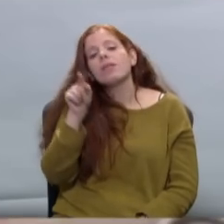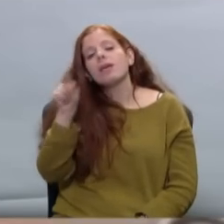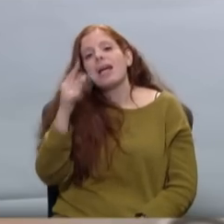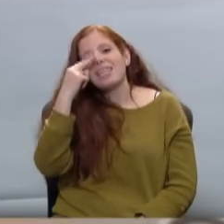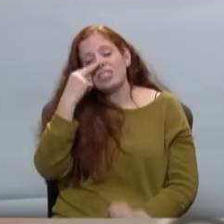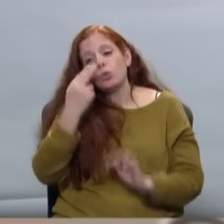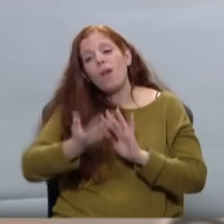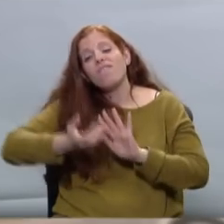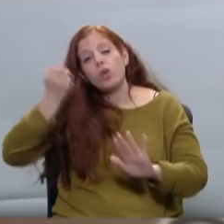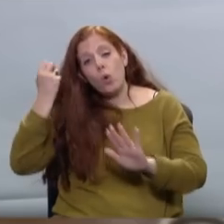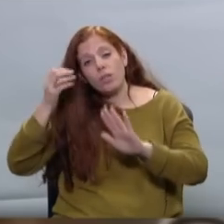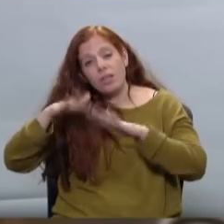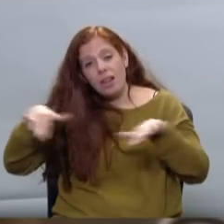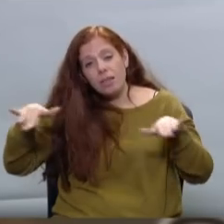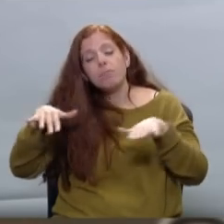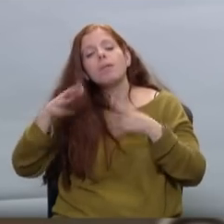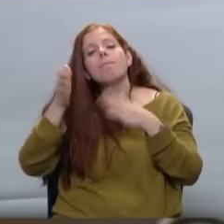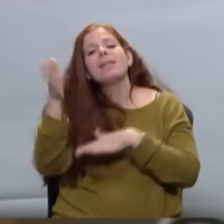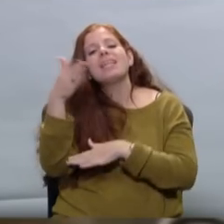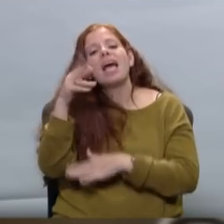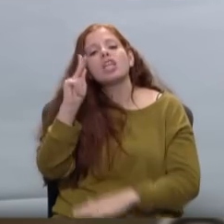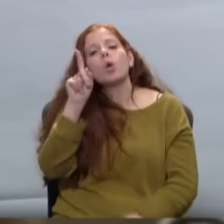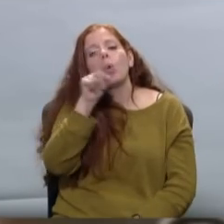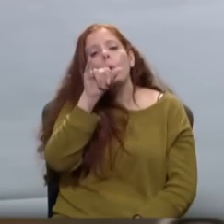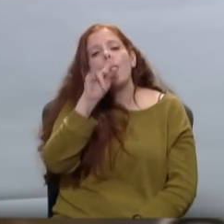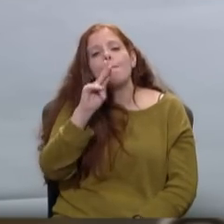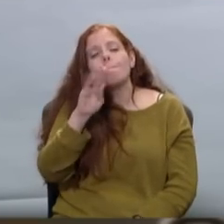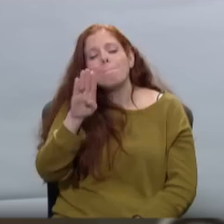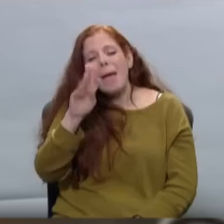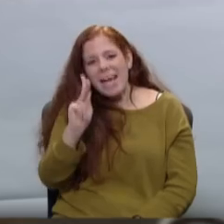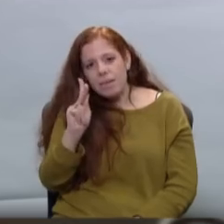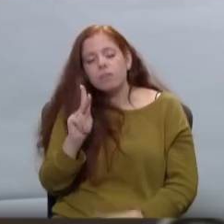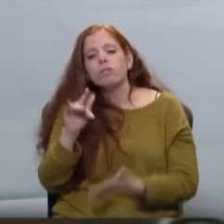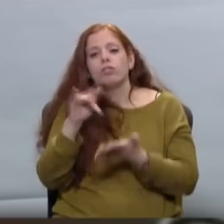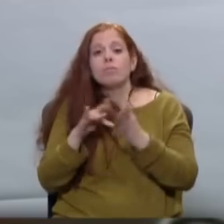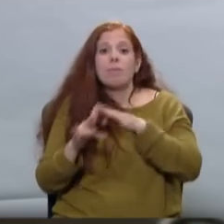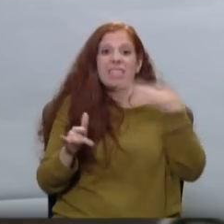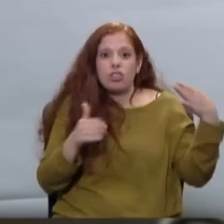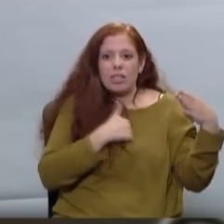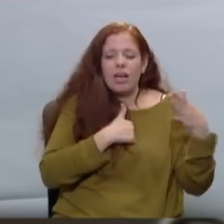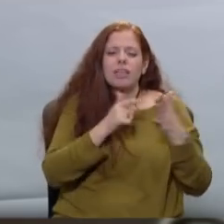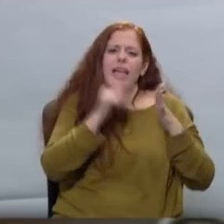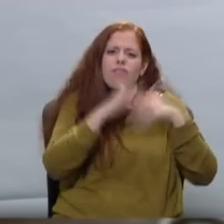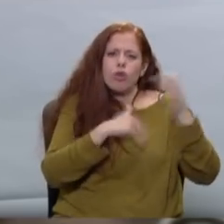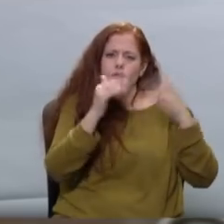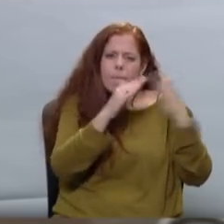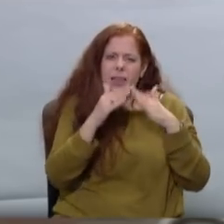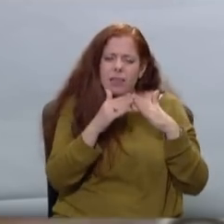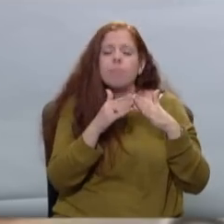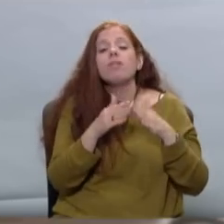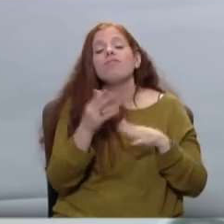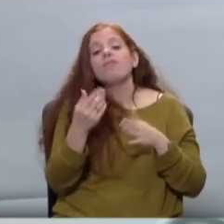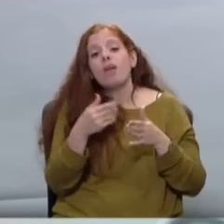מאדמות במדינת קוויבק, שנמצאת במזרח קנדה, בכלל בצד השני, כן. כדי לבנות שם מסלול גולף ובתים, ובמשך יותר